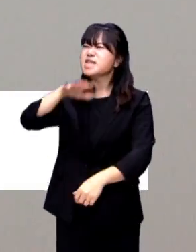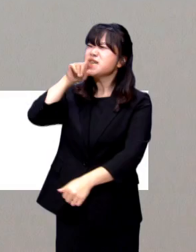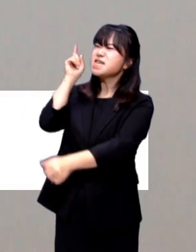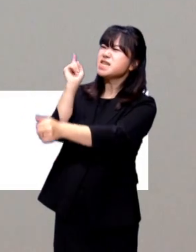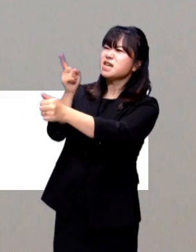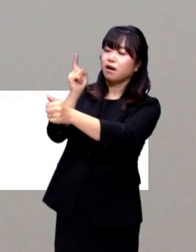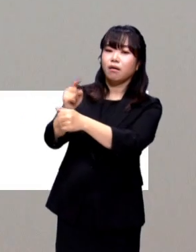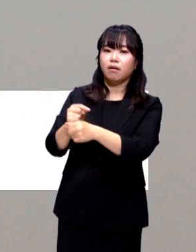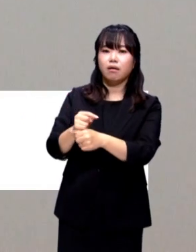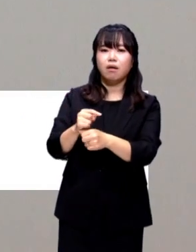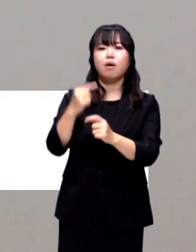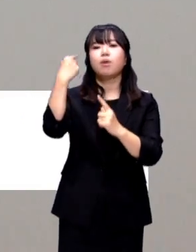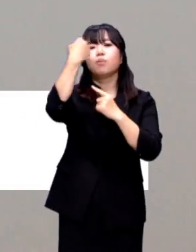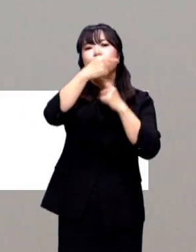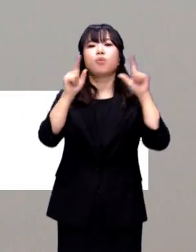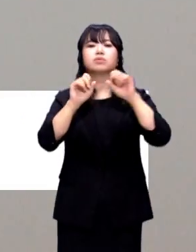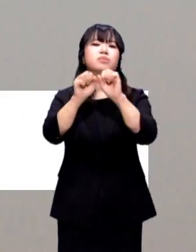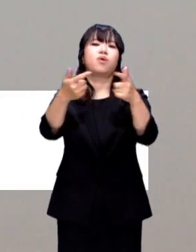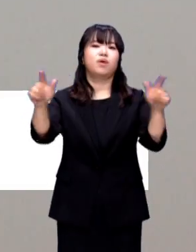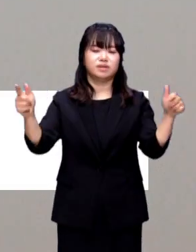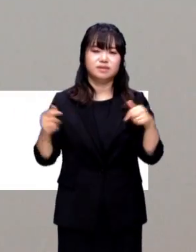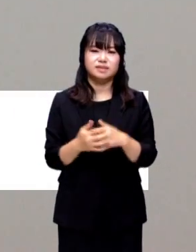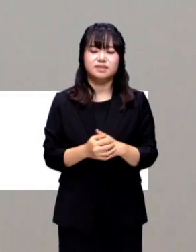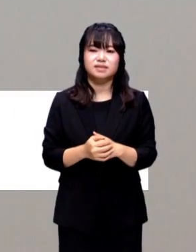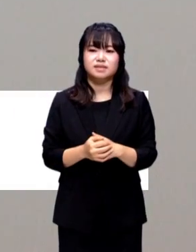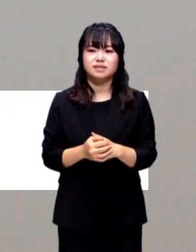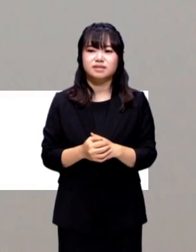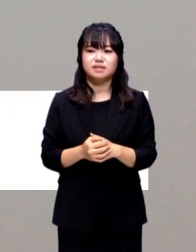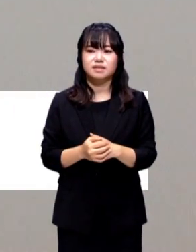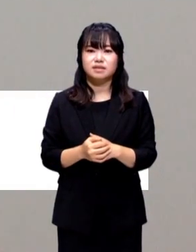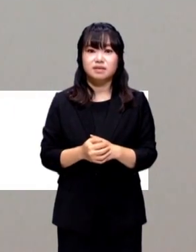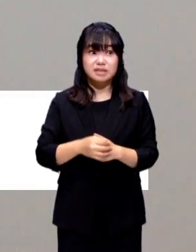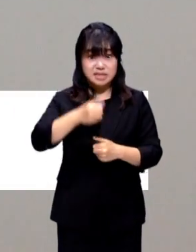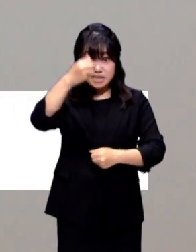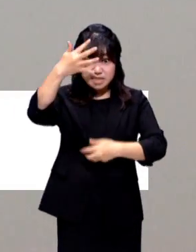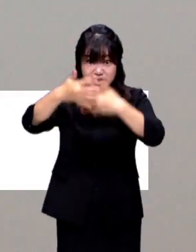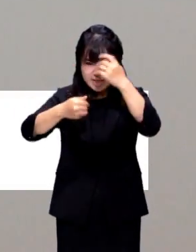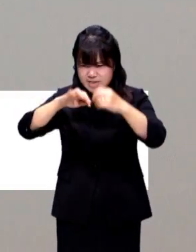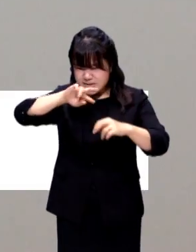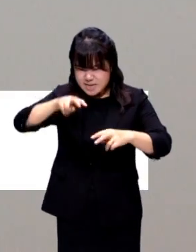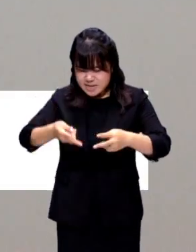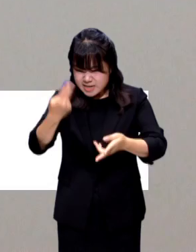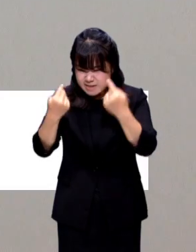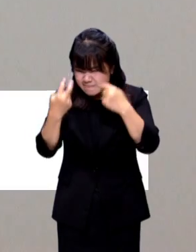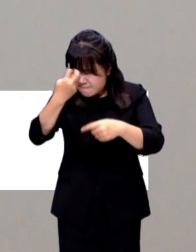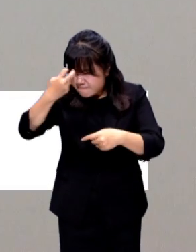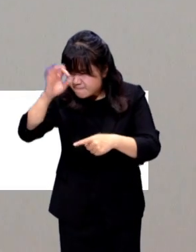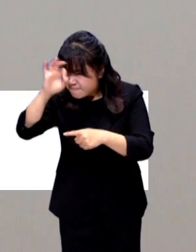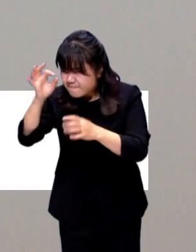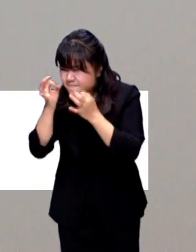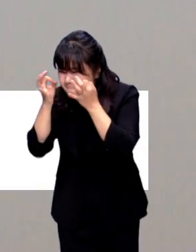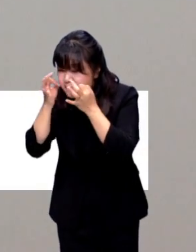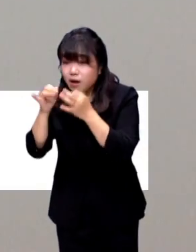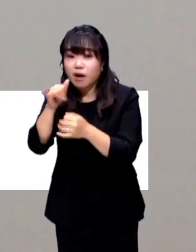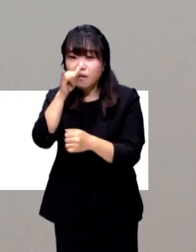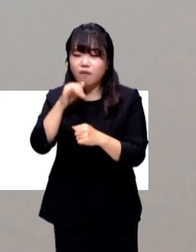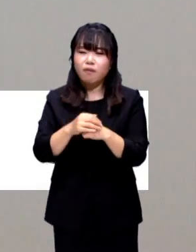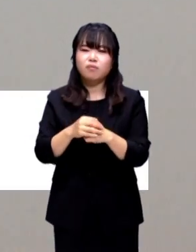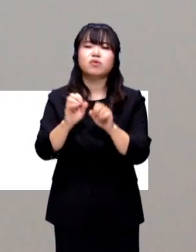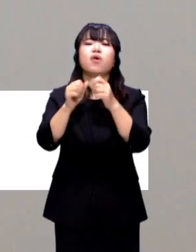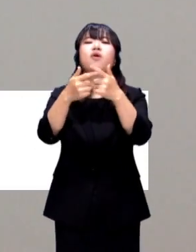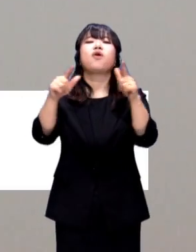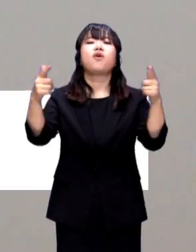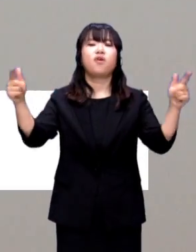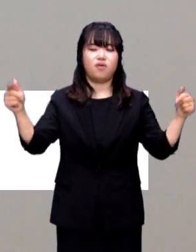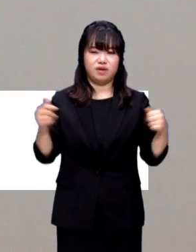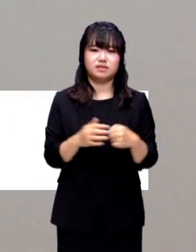하게 되는 모습을 보이기도 하고 수많은 자료들을 억지로라도 찾아보려고 하는 모습을 보인다던가 굉장히 다양한